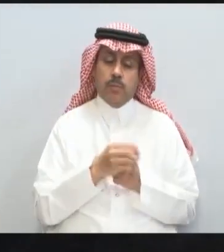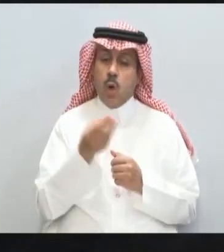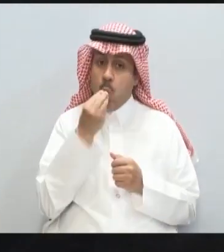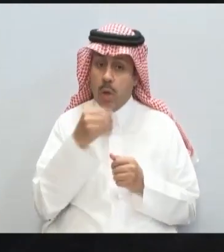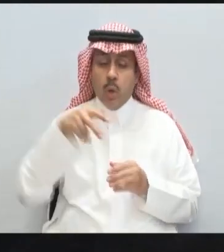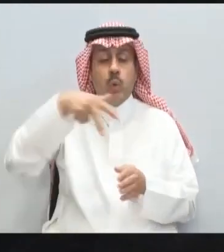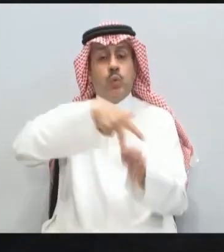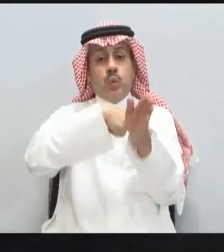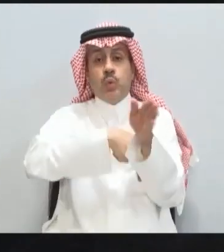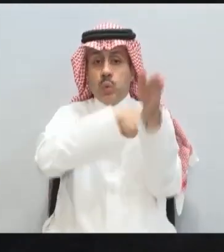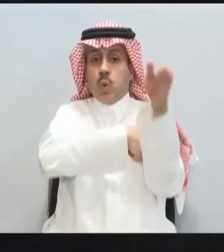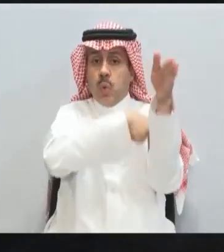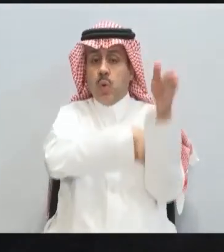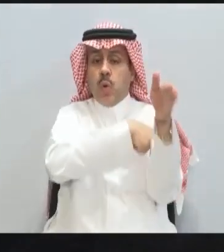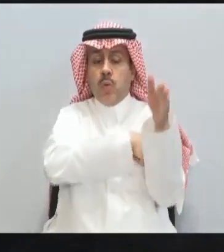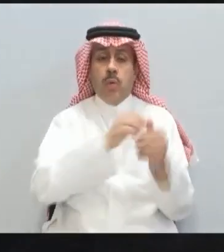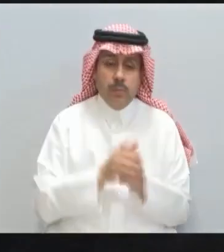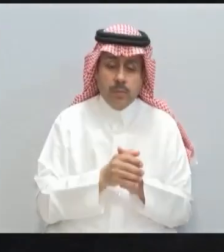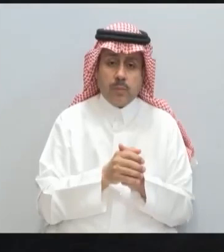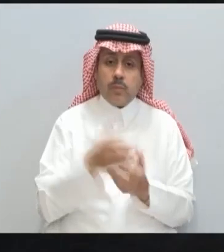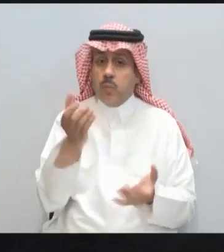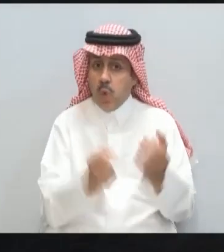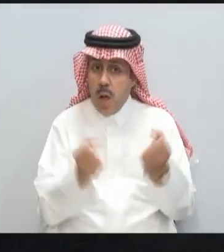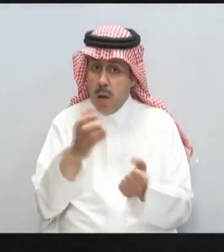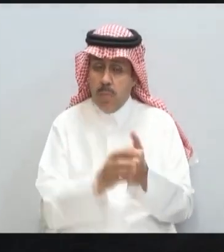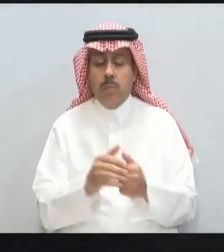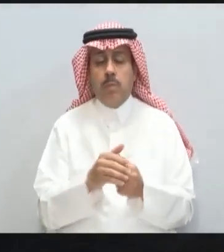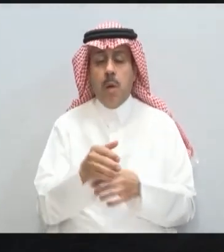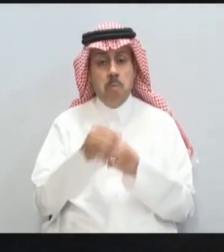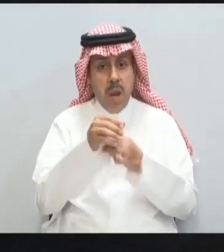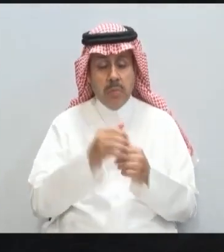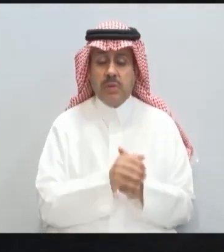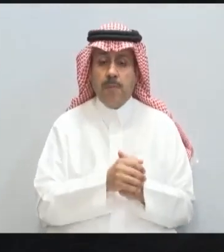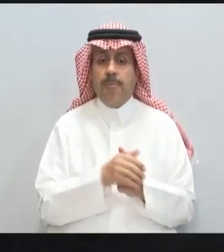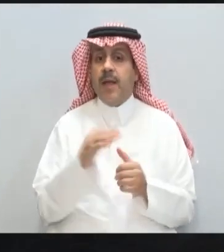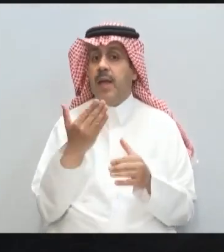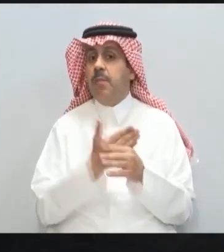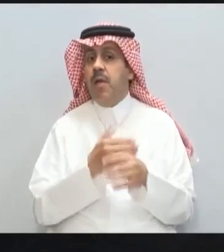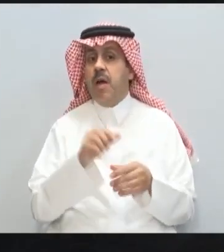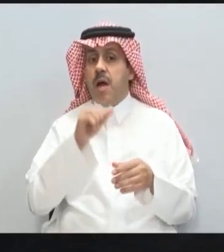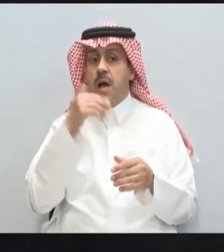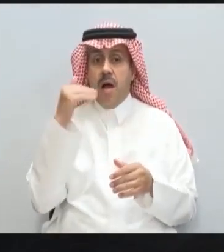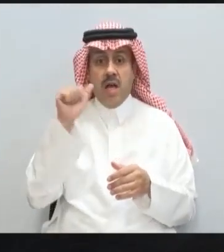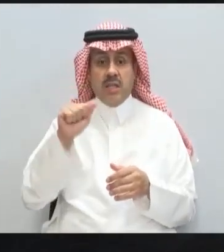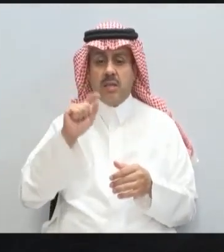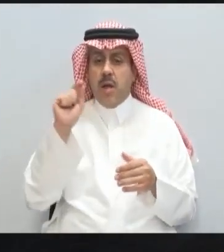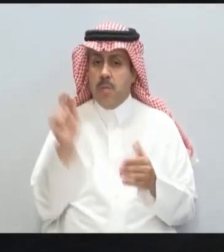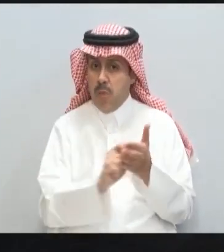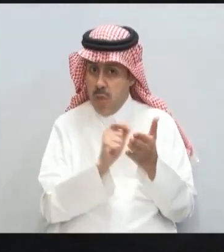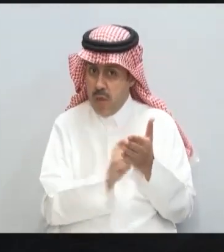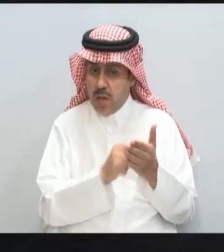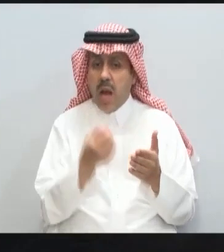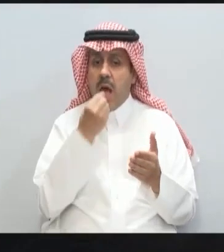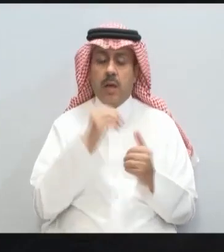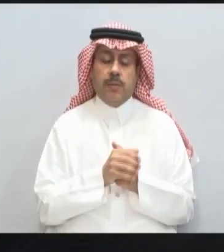وتركب ومنافع اخرى كثيره لكن لماذا خص الاكل بالذكر في هذه الايه هناك